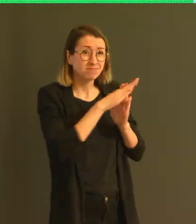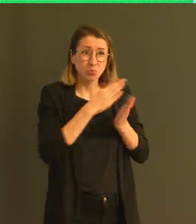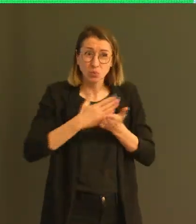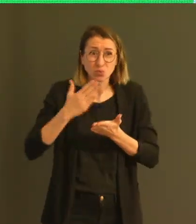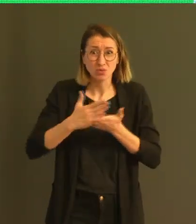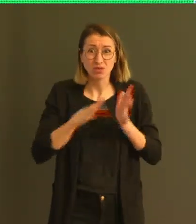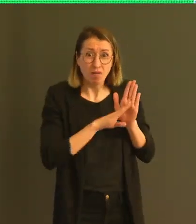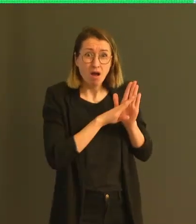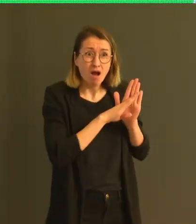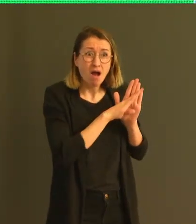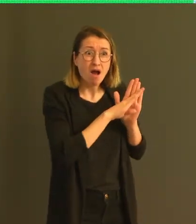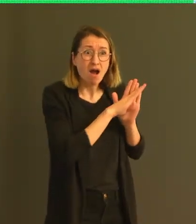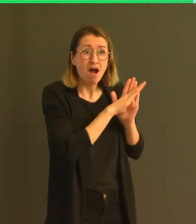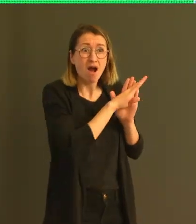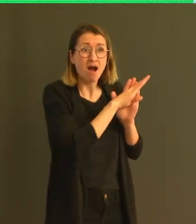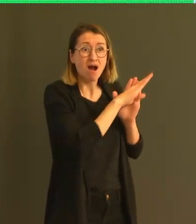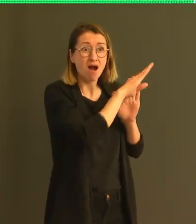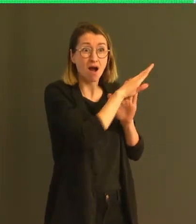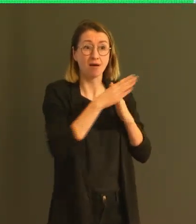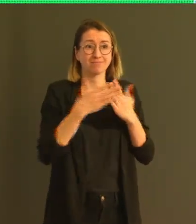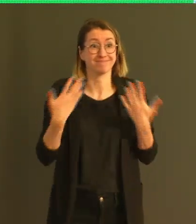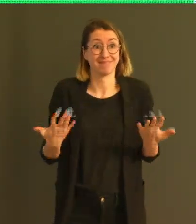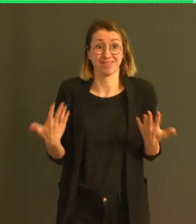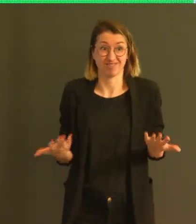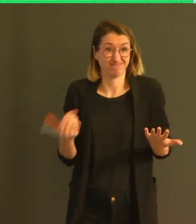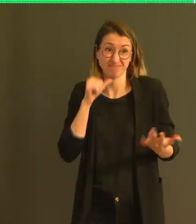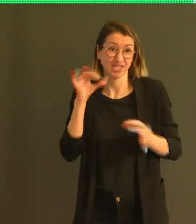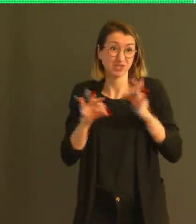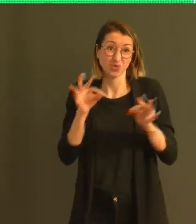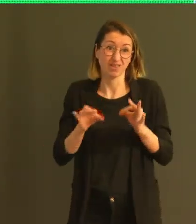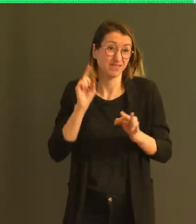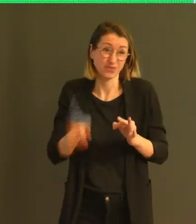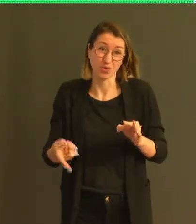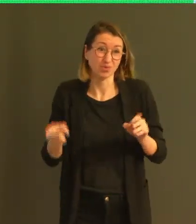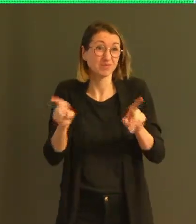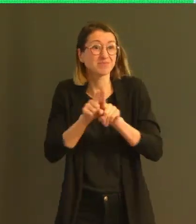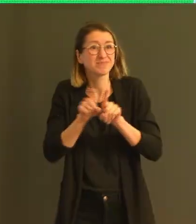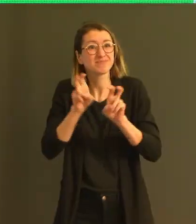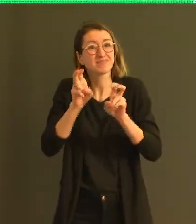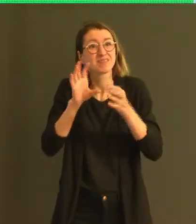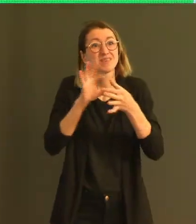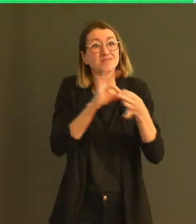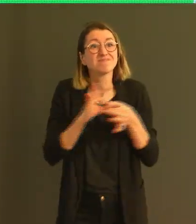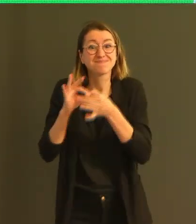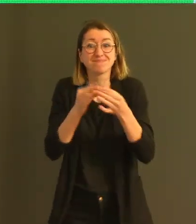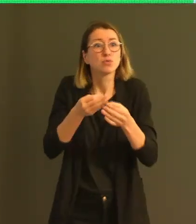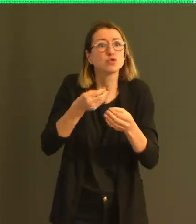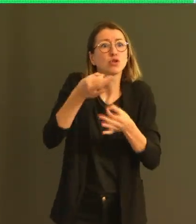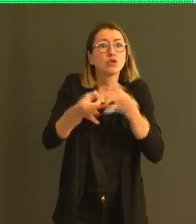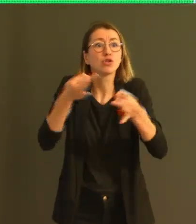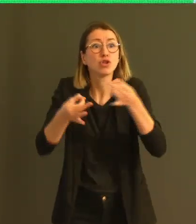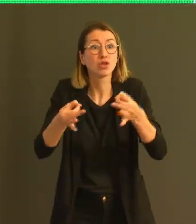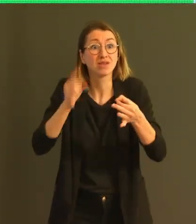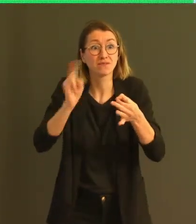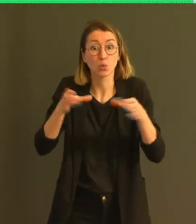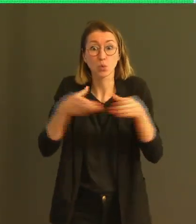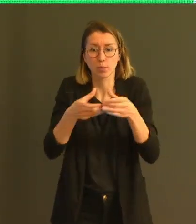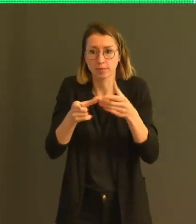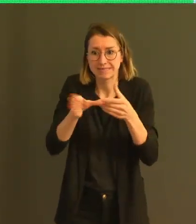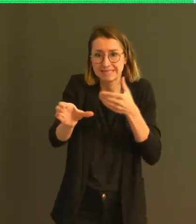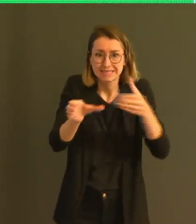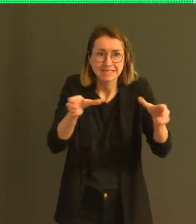rompre les chaînes de transmission et rompre la chaîne de transmission s'est assuré un certain distant ciment social le dise tensions